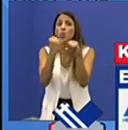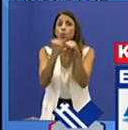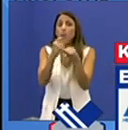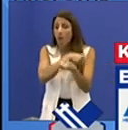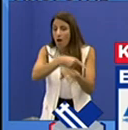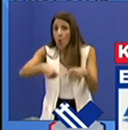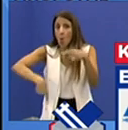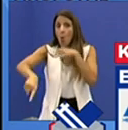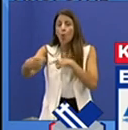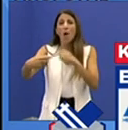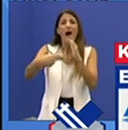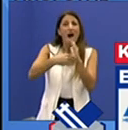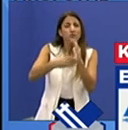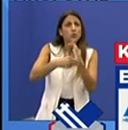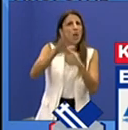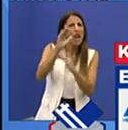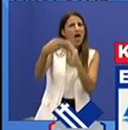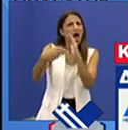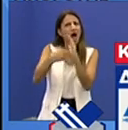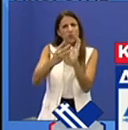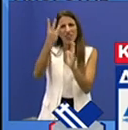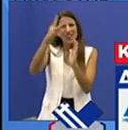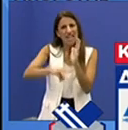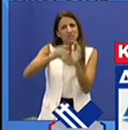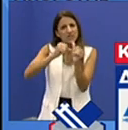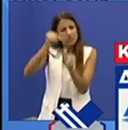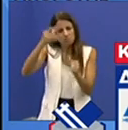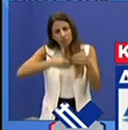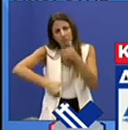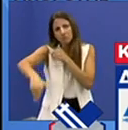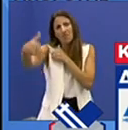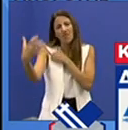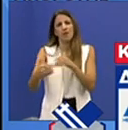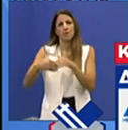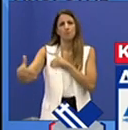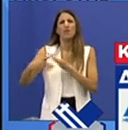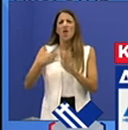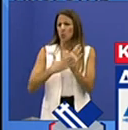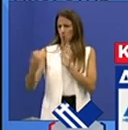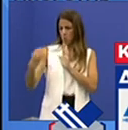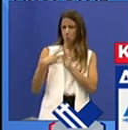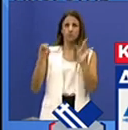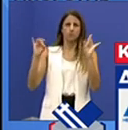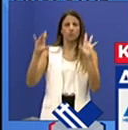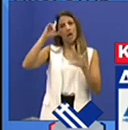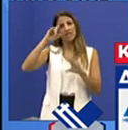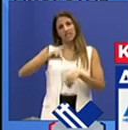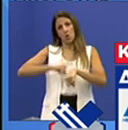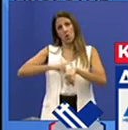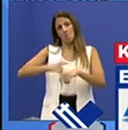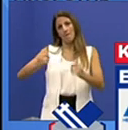το μέλλον δεν μπορεί να περιμένει. Δεν ζητώ περίοδο χάριτος, γιατί πολύ απλά δεν έχουμε χρόνο για